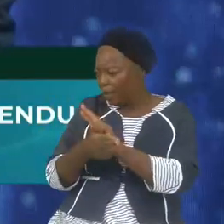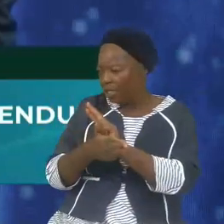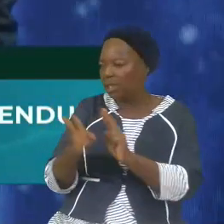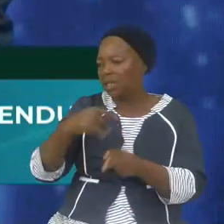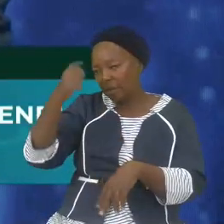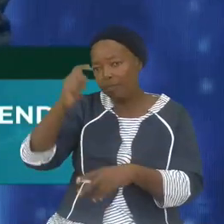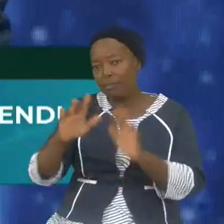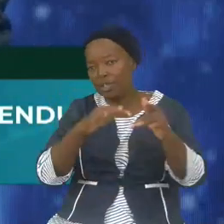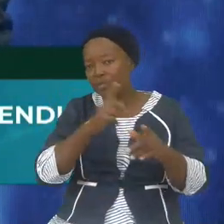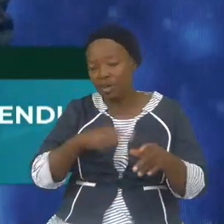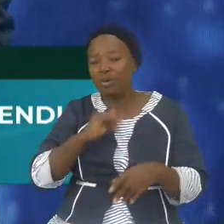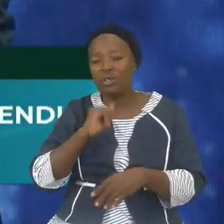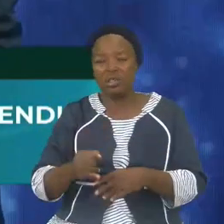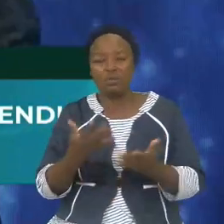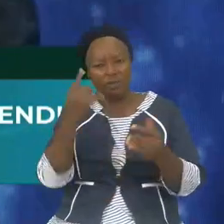l'intrusion pour devenir sage. Ouais.